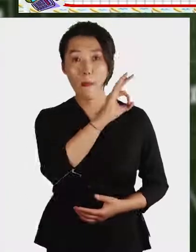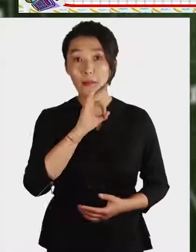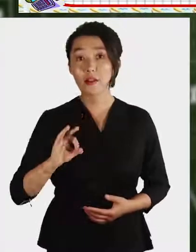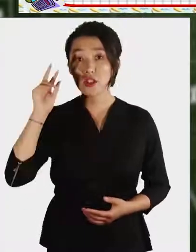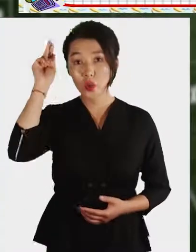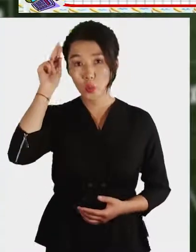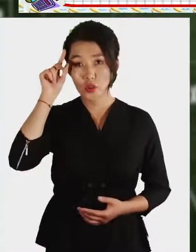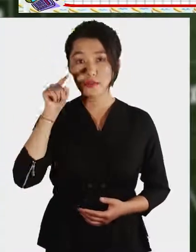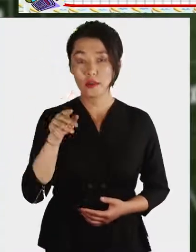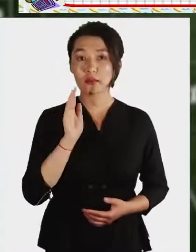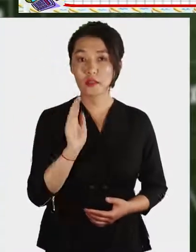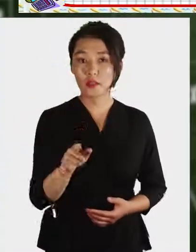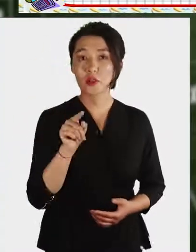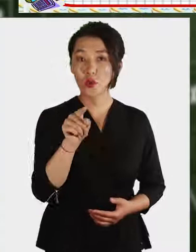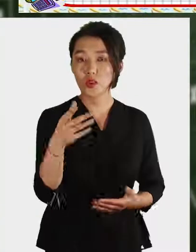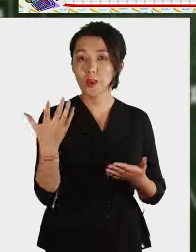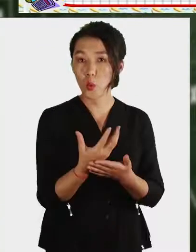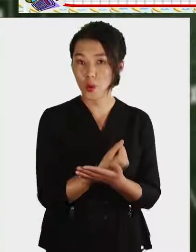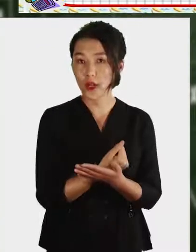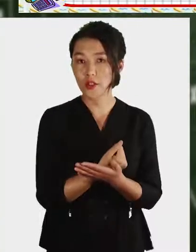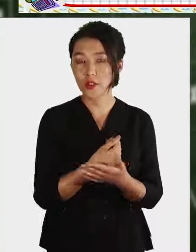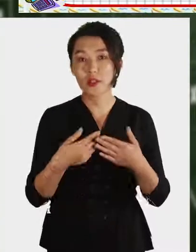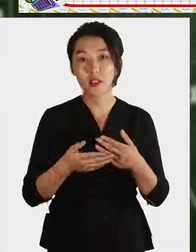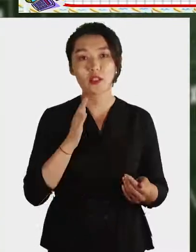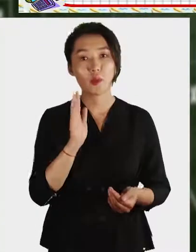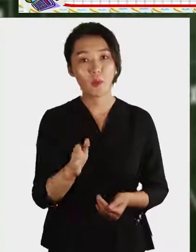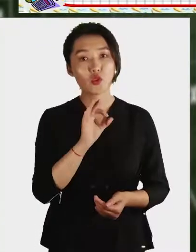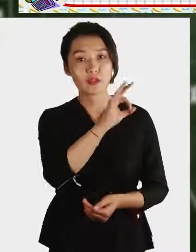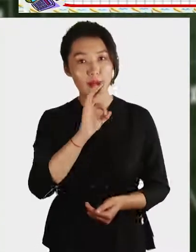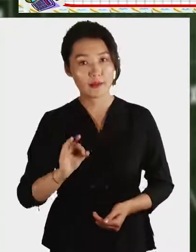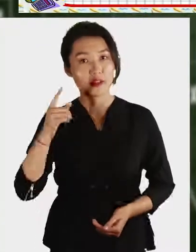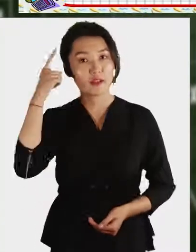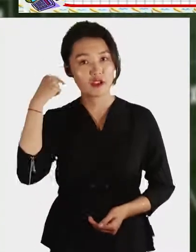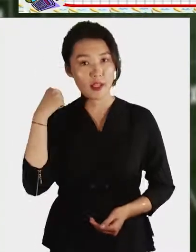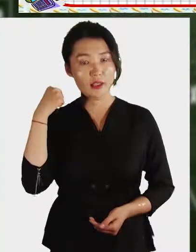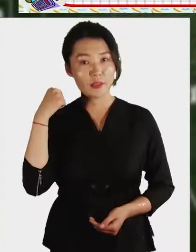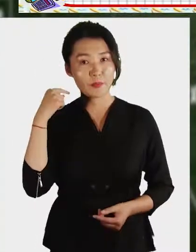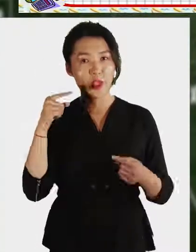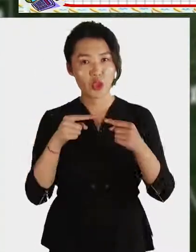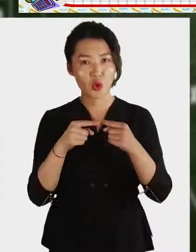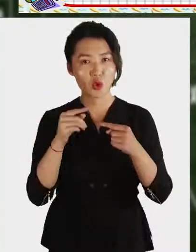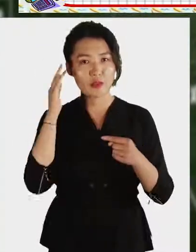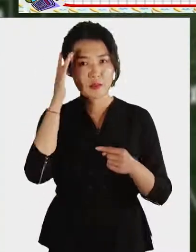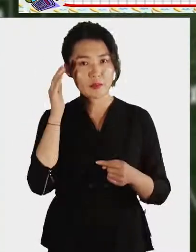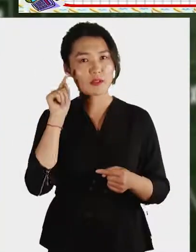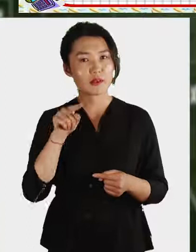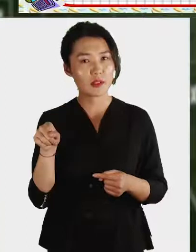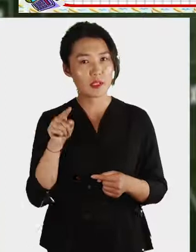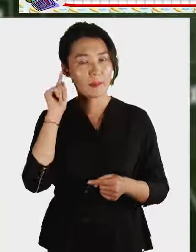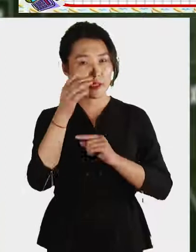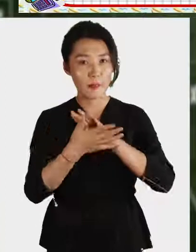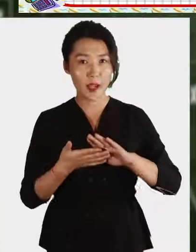учи, тогда сверкнет тебе удача. Если будешь проценты знать, точно смысл их